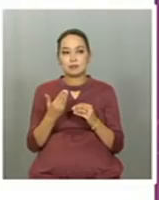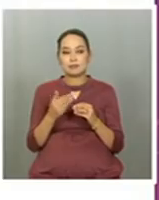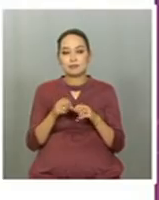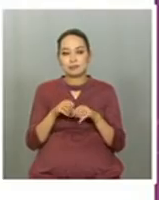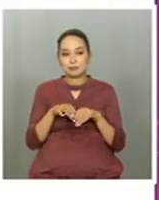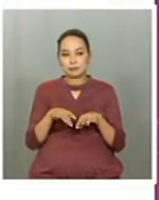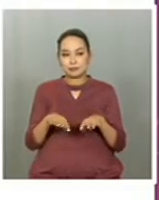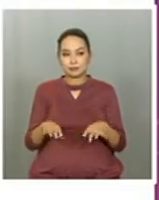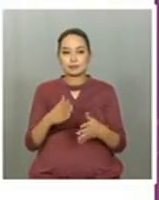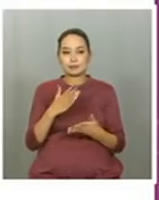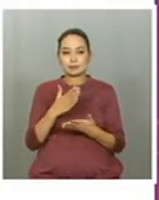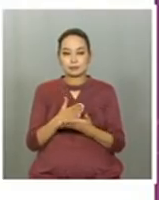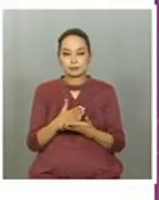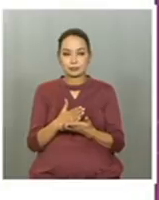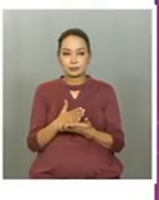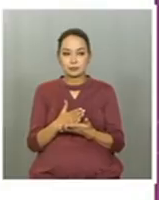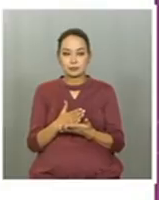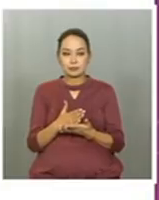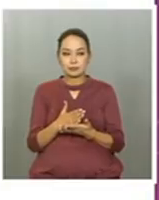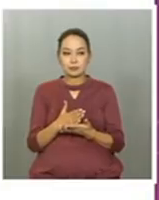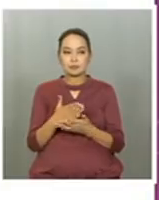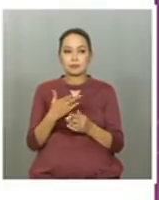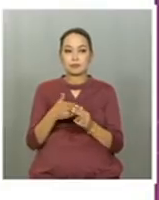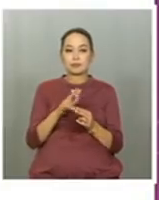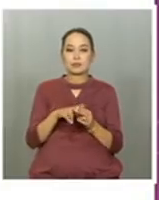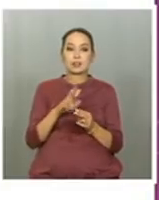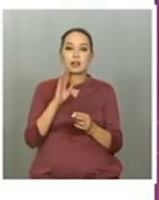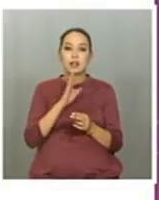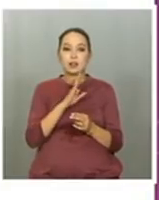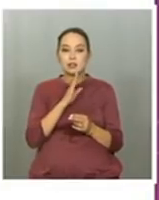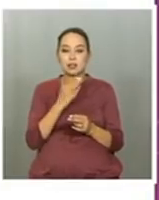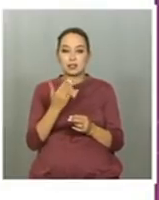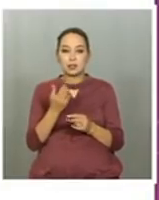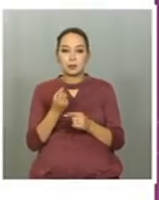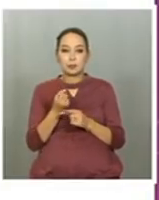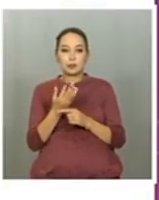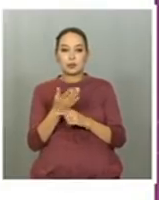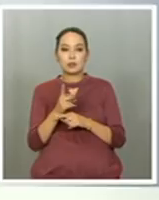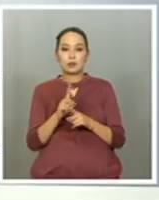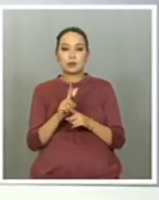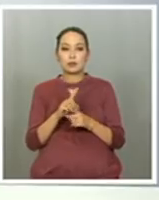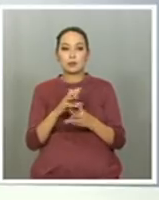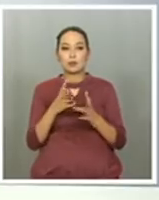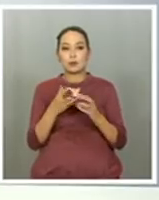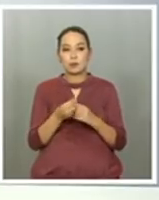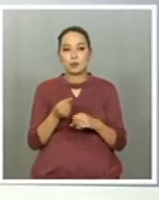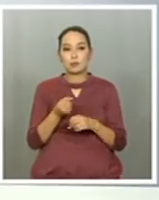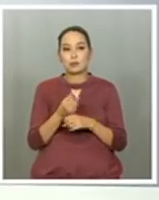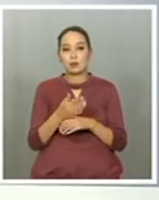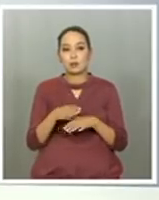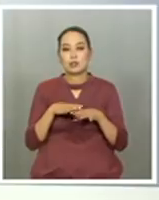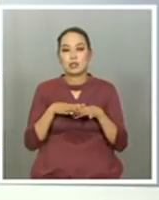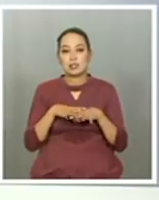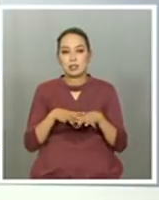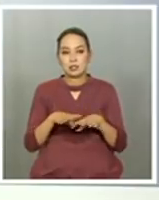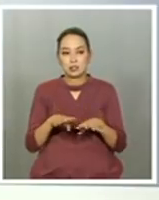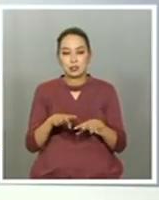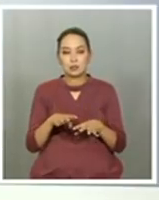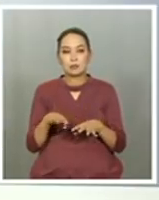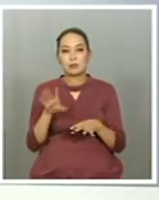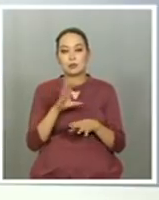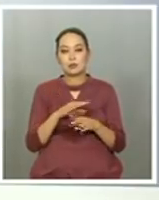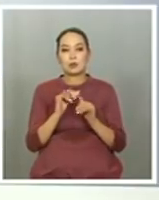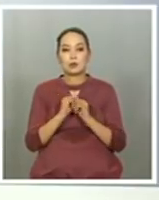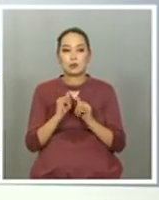пайда болады. Аналық жасуша бірнеше бөліктерге бөліну нәтижесінде бірнеше есе көбейеді